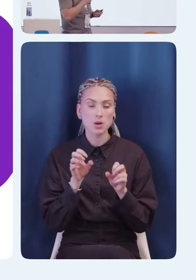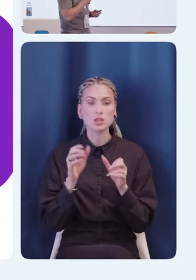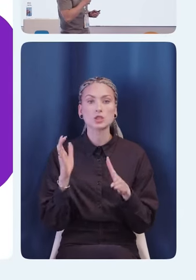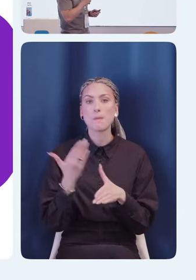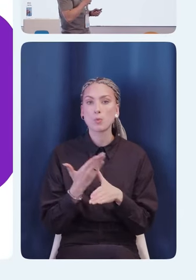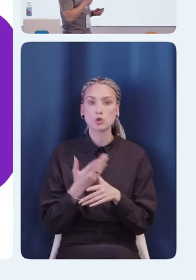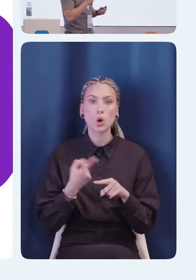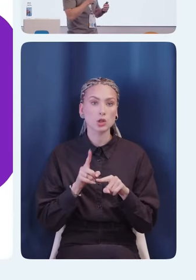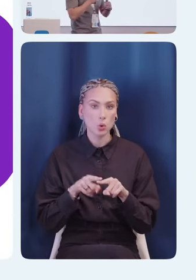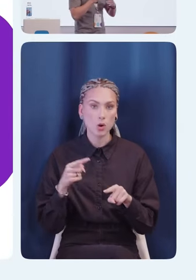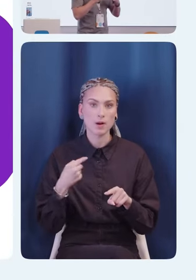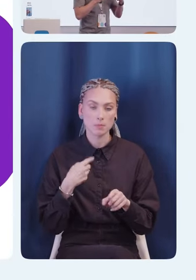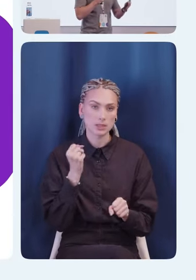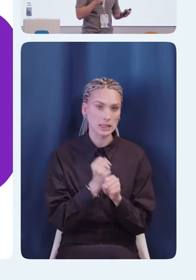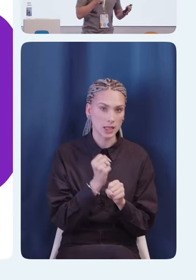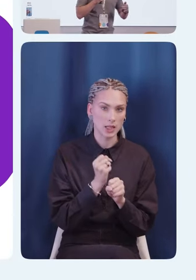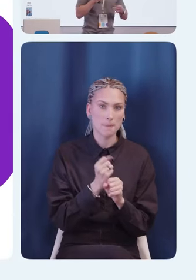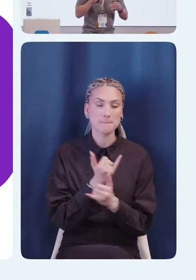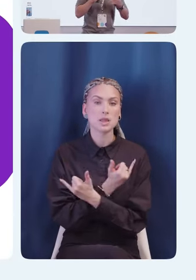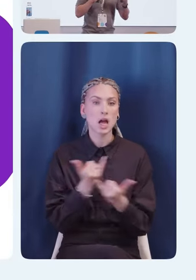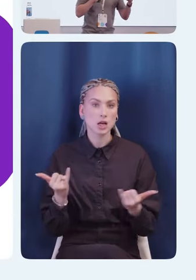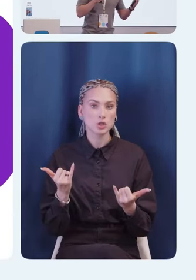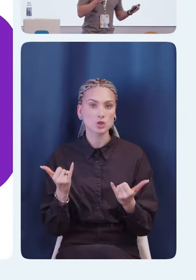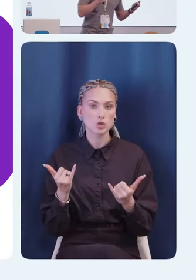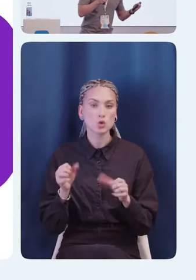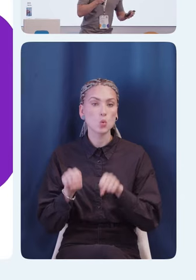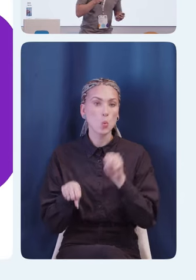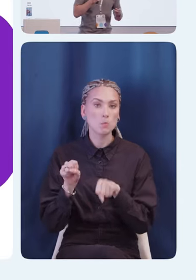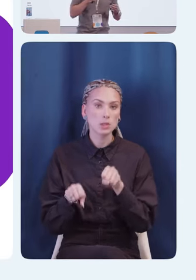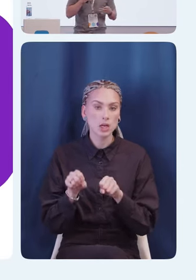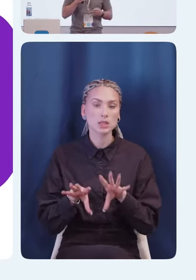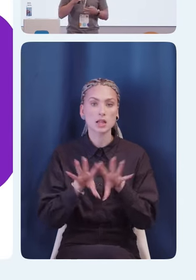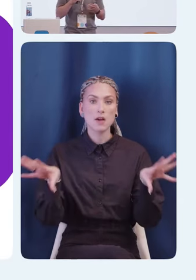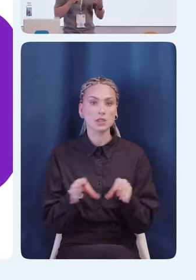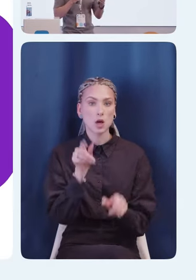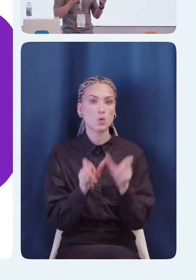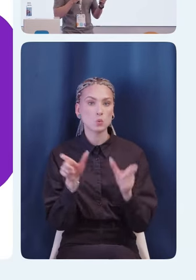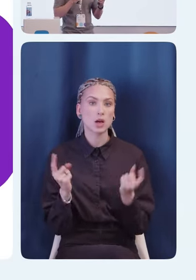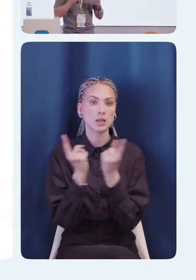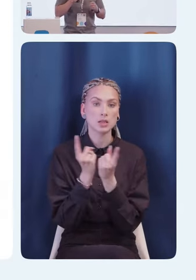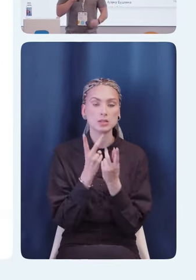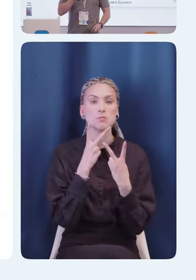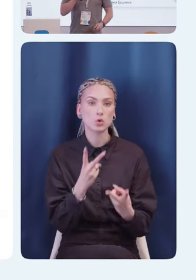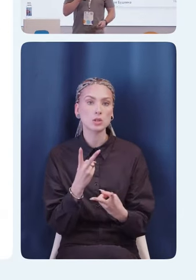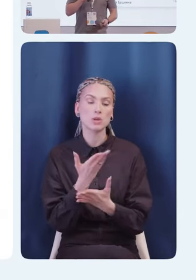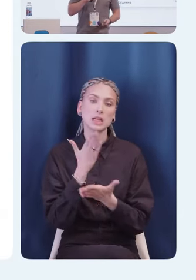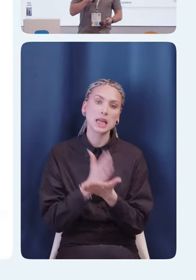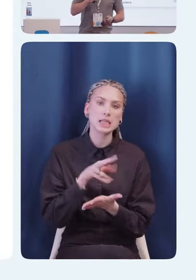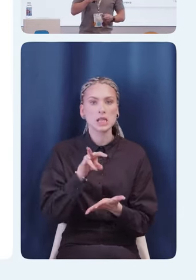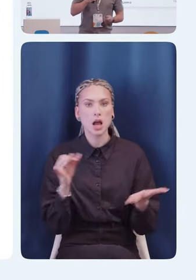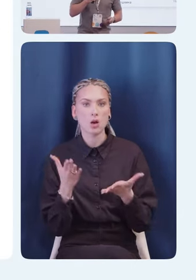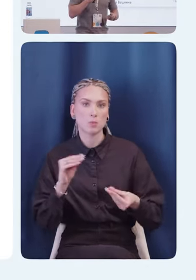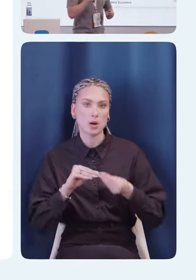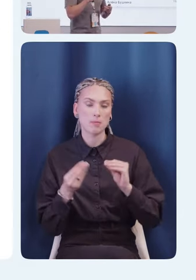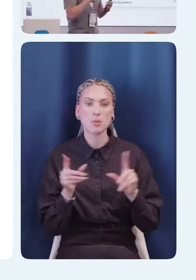мы раскатываем доступность на всю аудиторию «Одноклассников», смотрим, нет ли каких-то проблем. Пару слов о